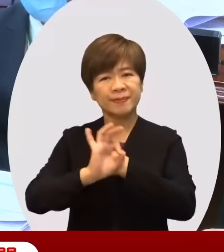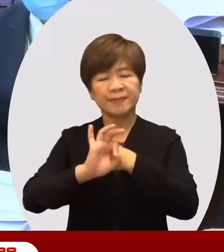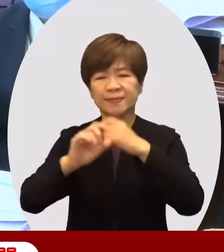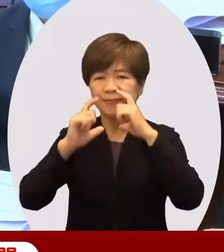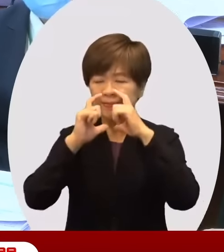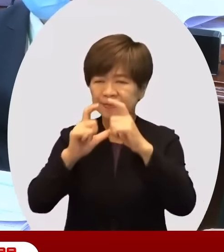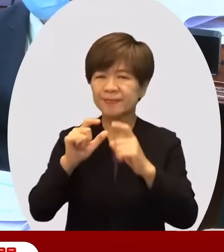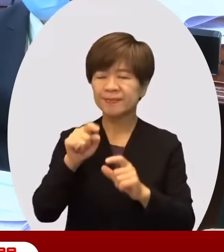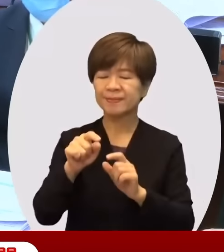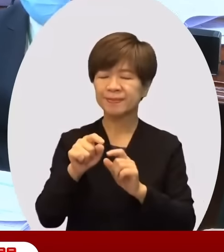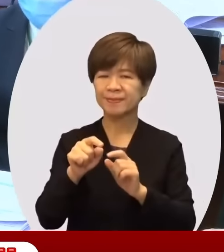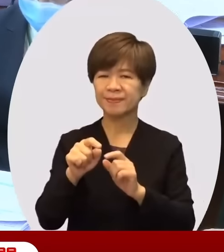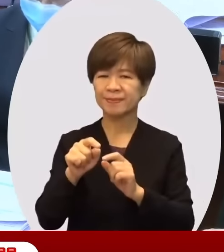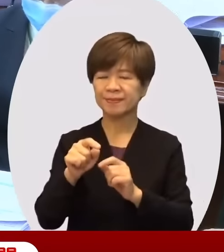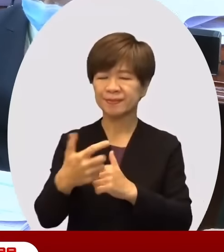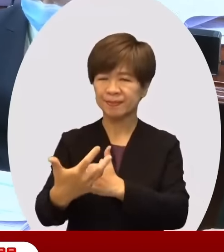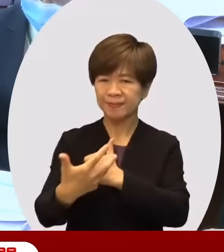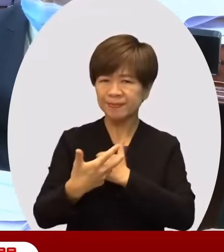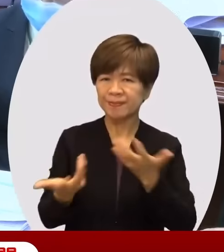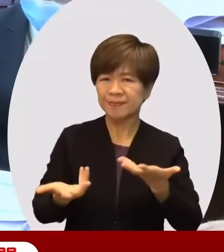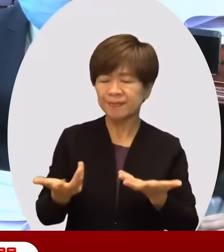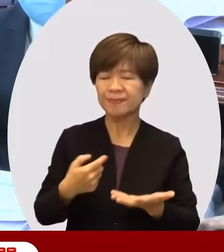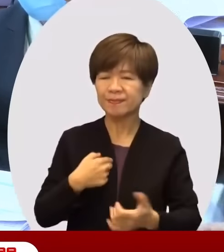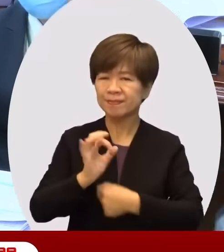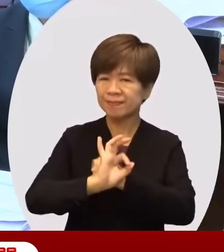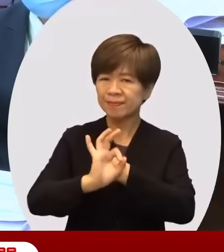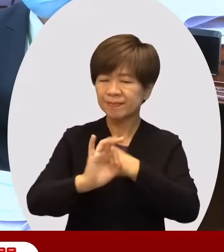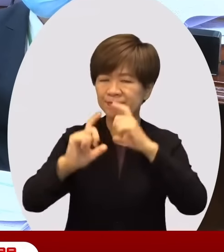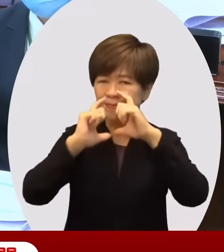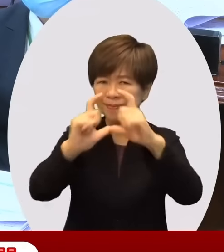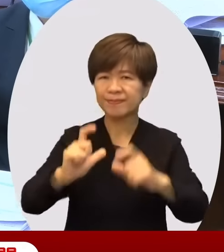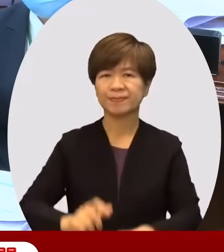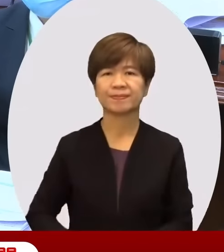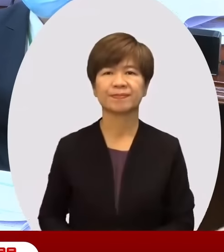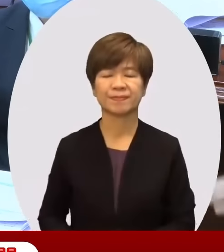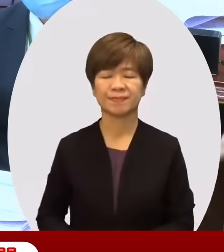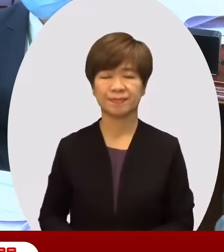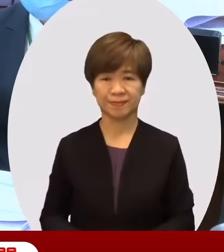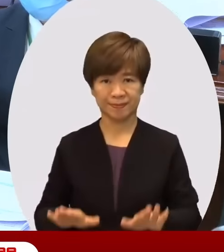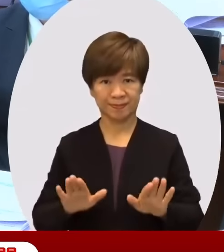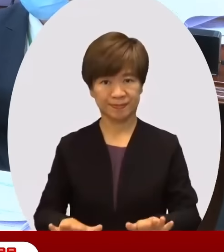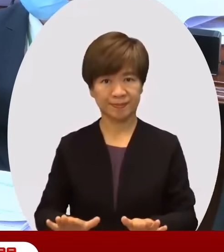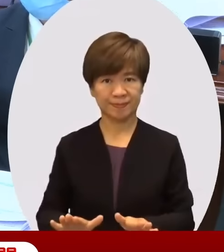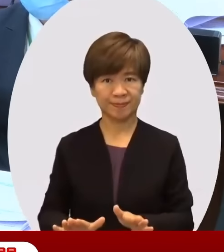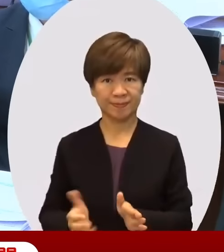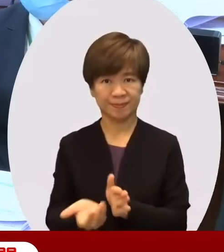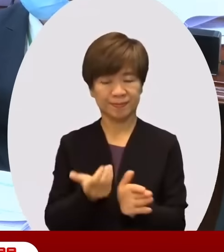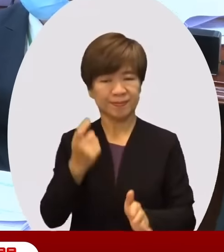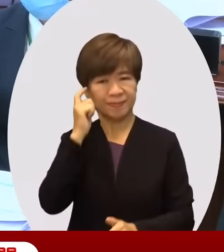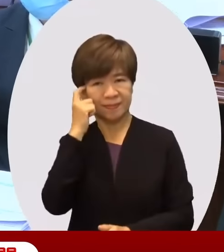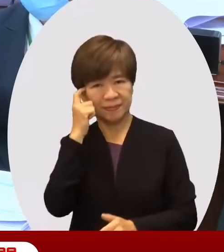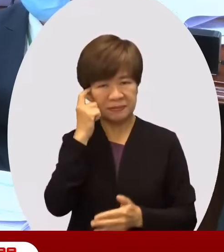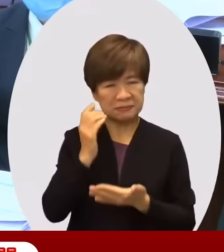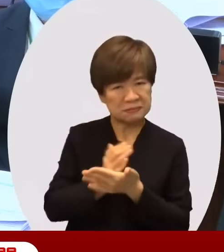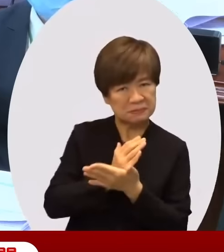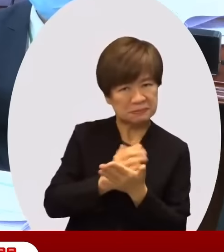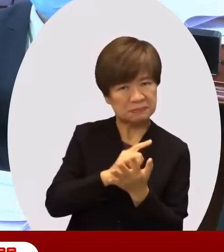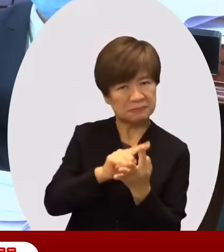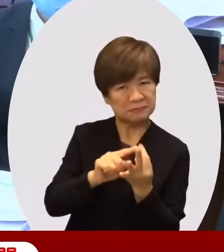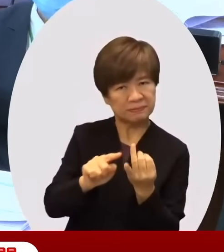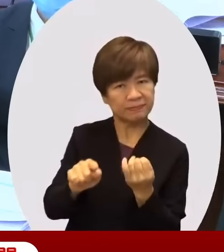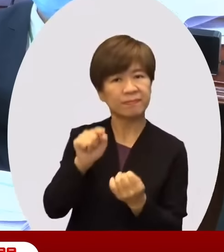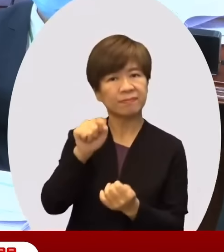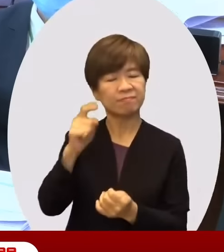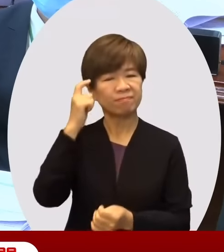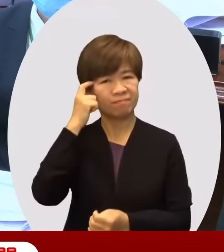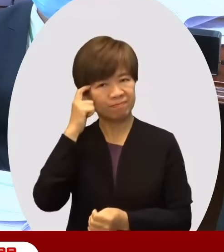答尤大法官的问题啊，就是说，我们现在在预想各种可能的状况。您希望预想的